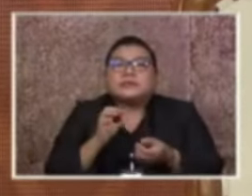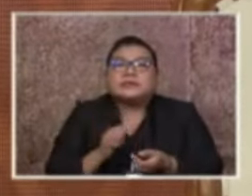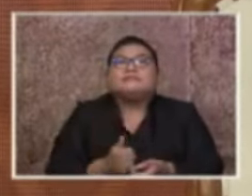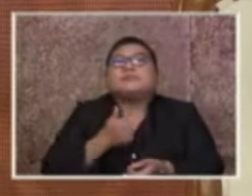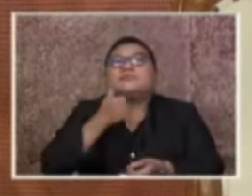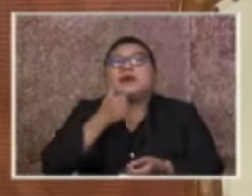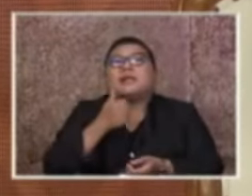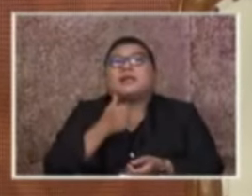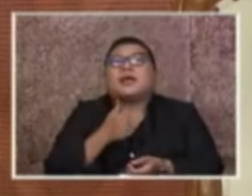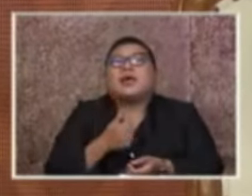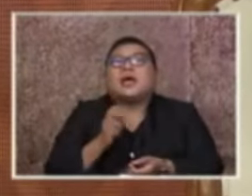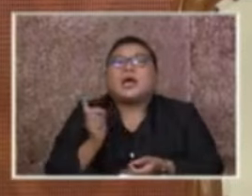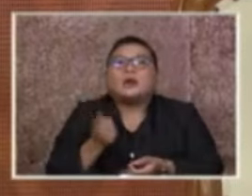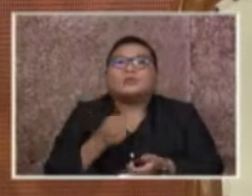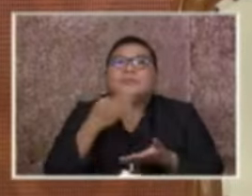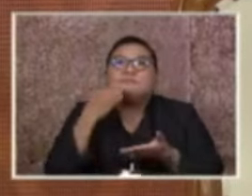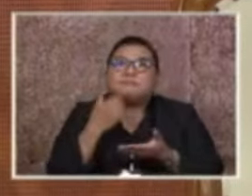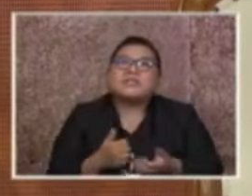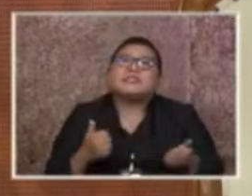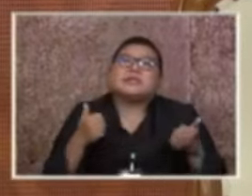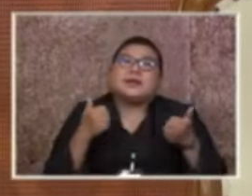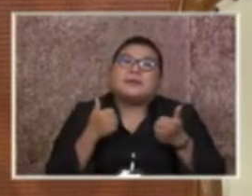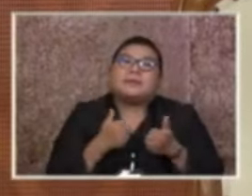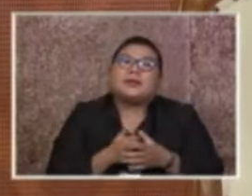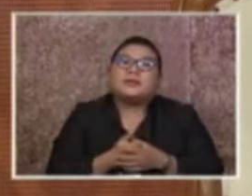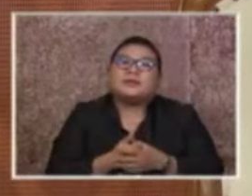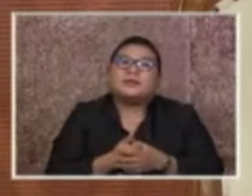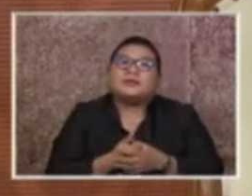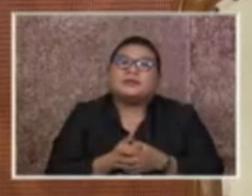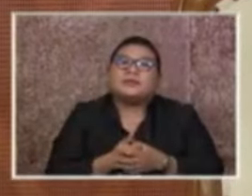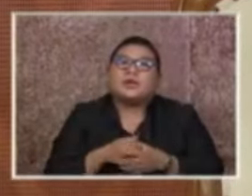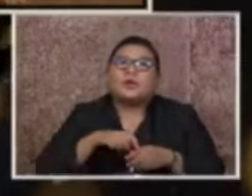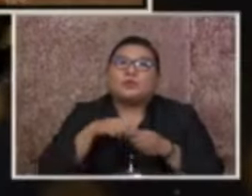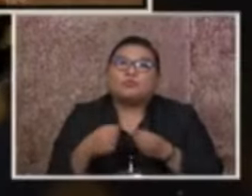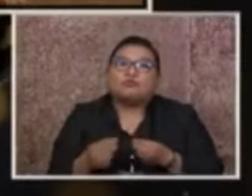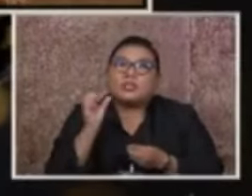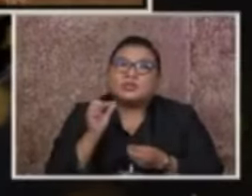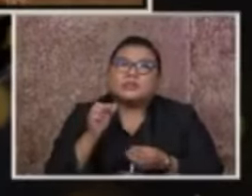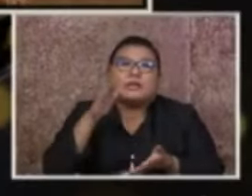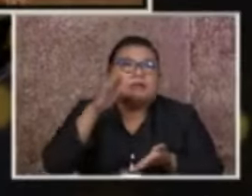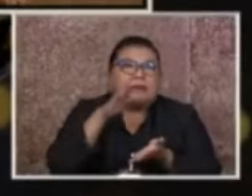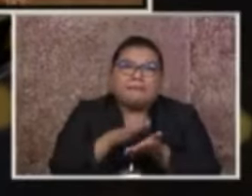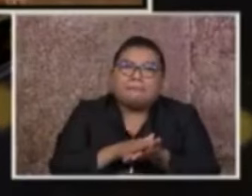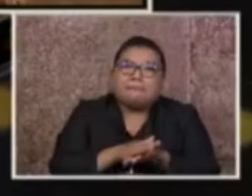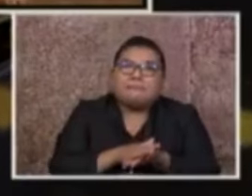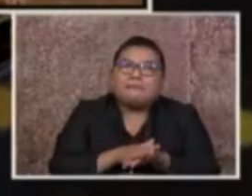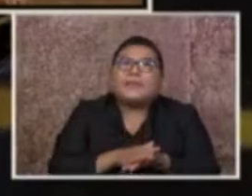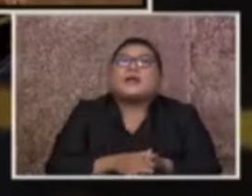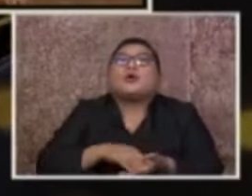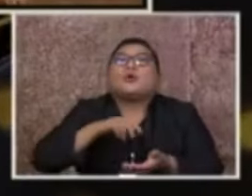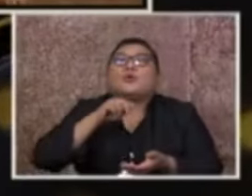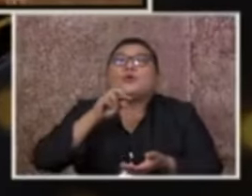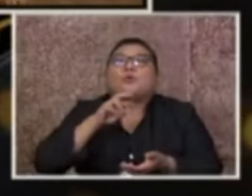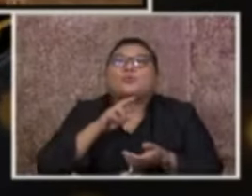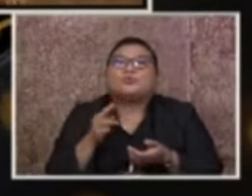persiapan persiapan Dini untuk istilahnya rusak sedikit tembel rusak sedikit di perbaiki